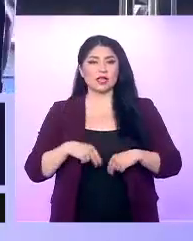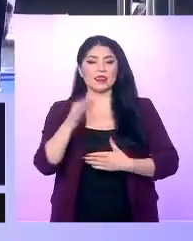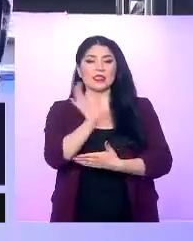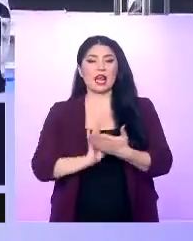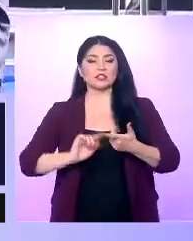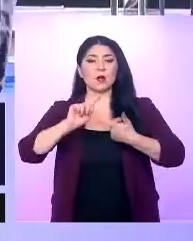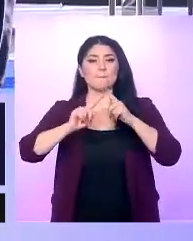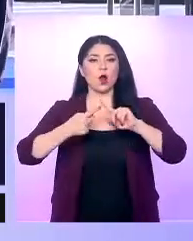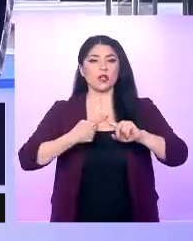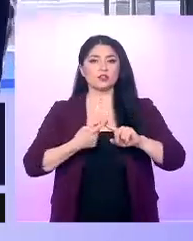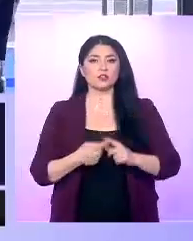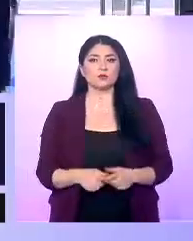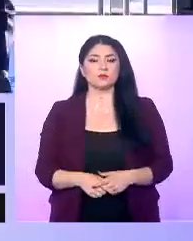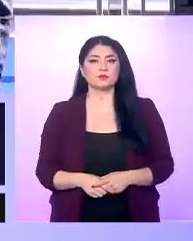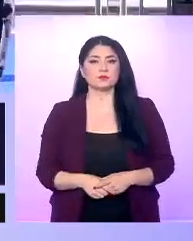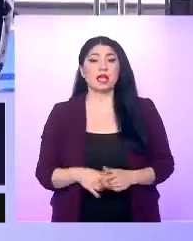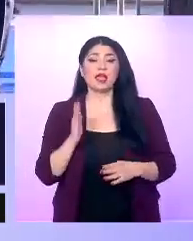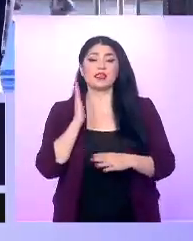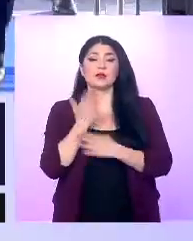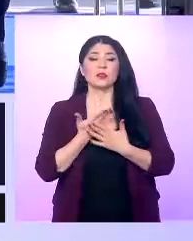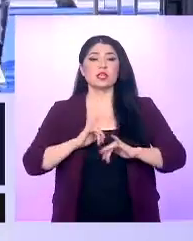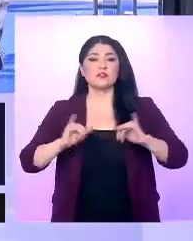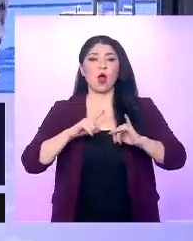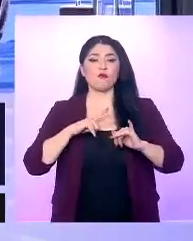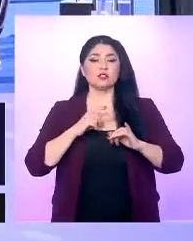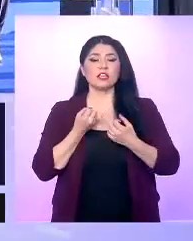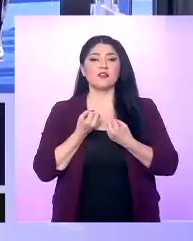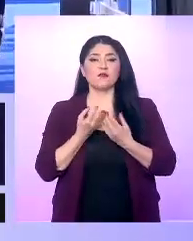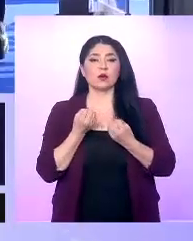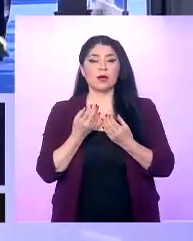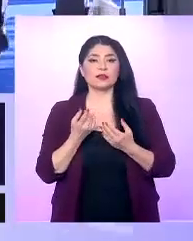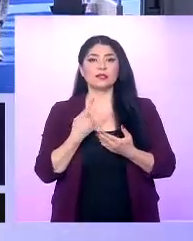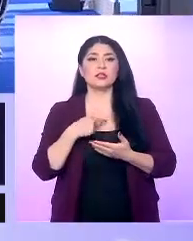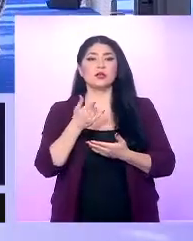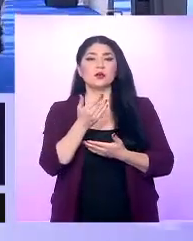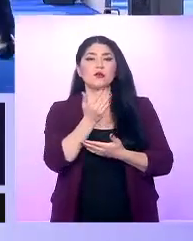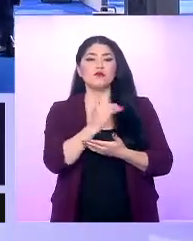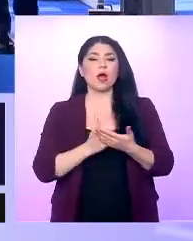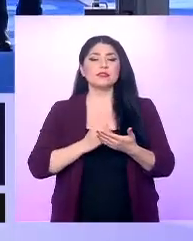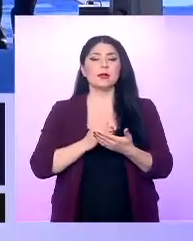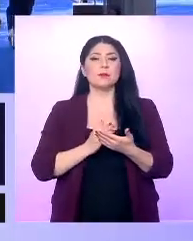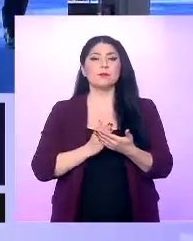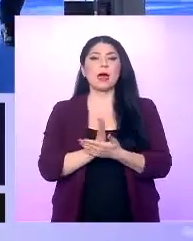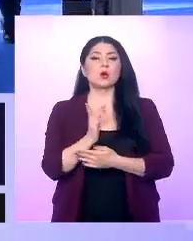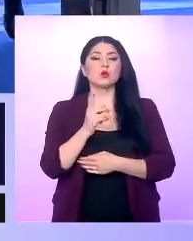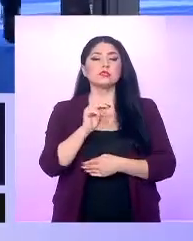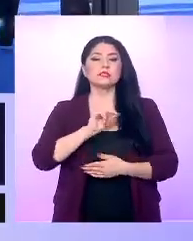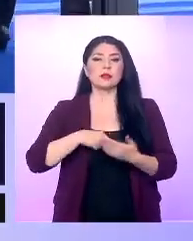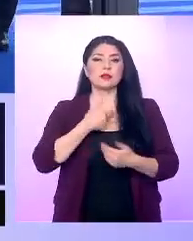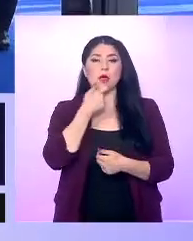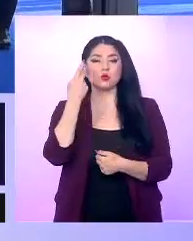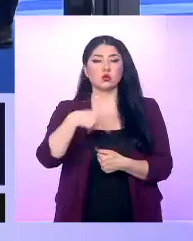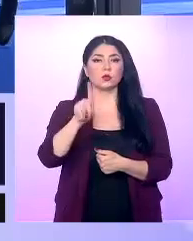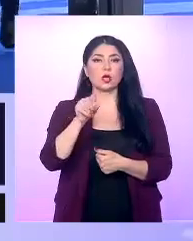declarației politice aferente, ale cărei direcții de dezvoltare au fost detaliate în cadrul foii de parcurs semnate în